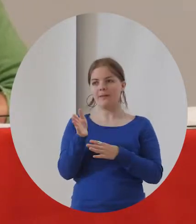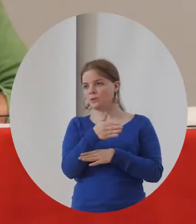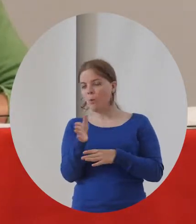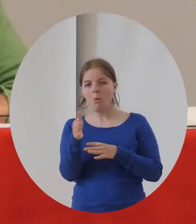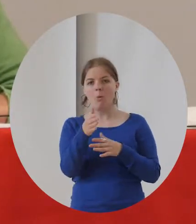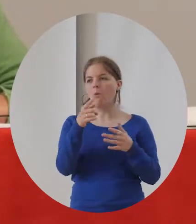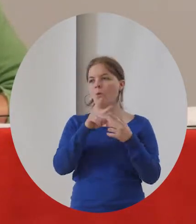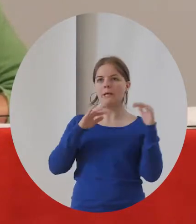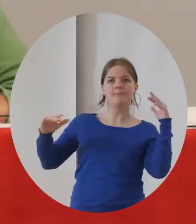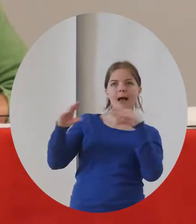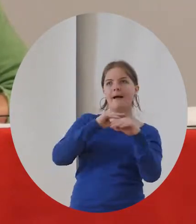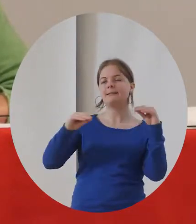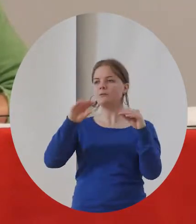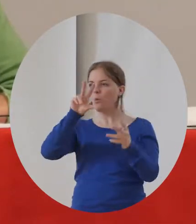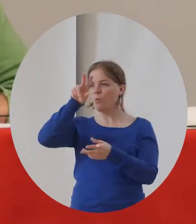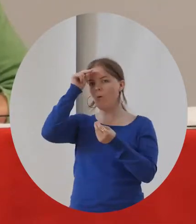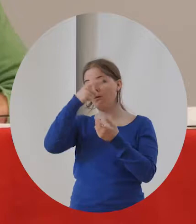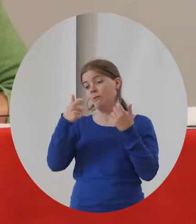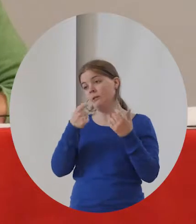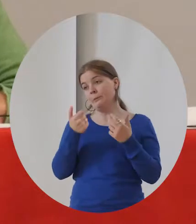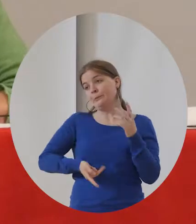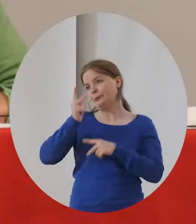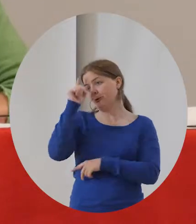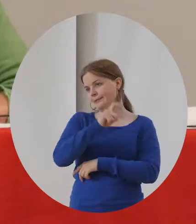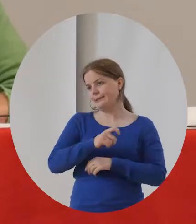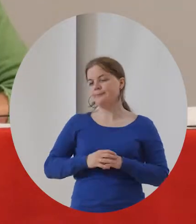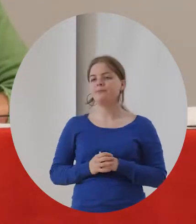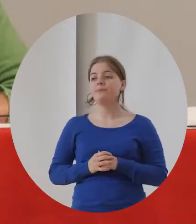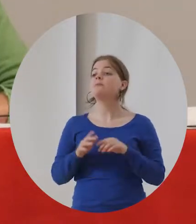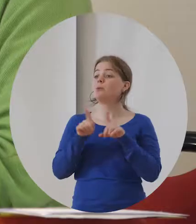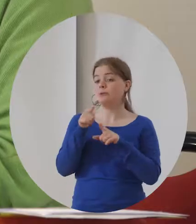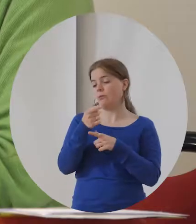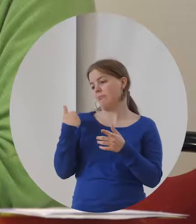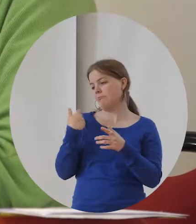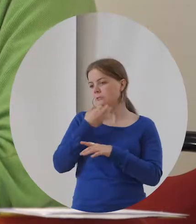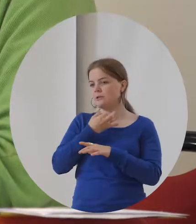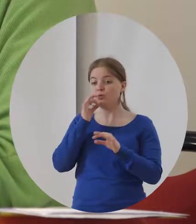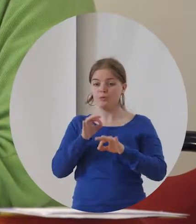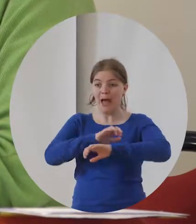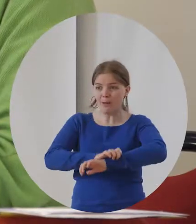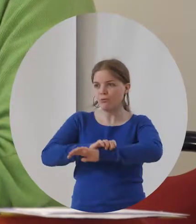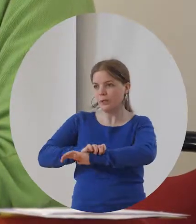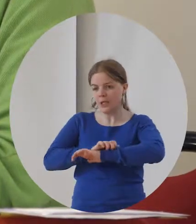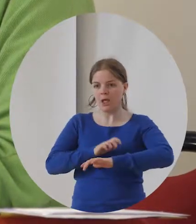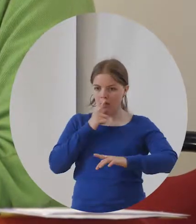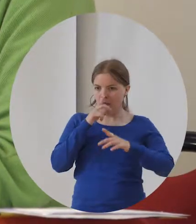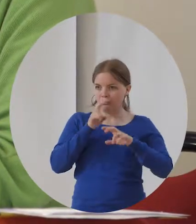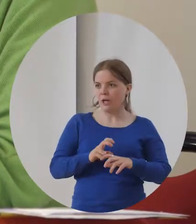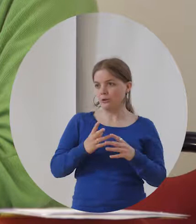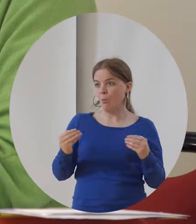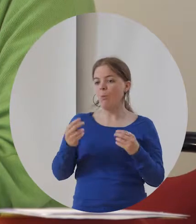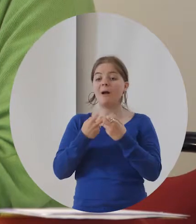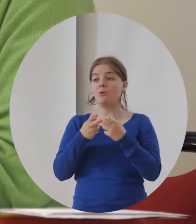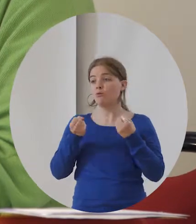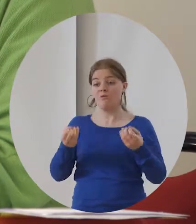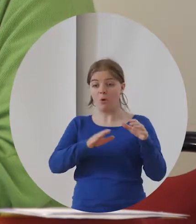et de compréhension de l'espace. Ils vont rechercher beaucoup les appuis. Donc, comme on l'a dit, ils se couchent souvent au sol,